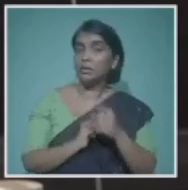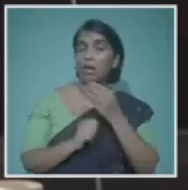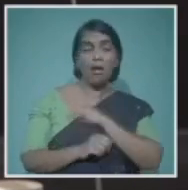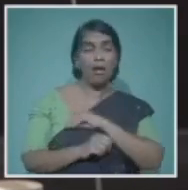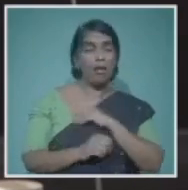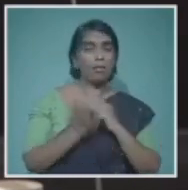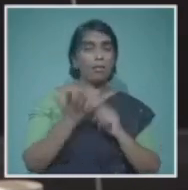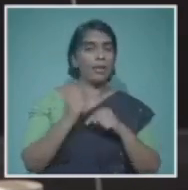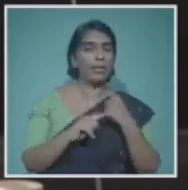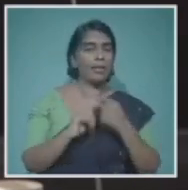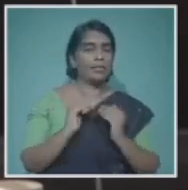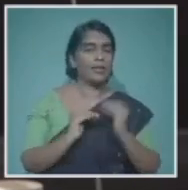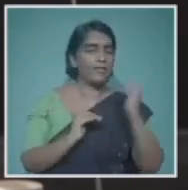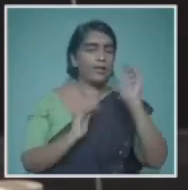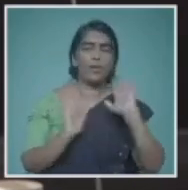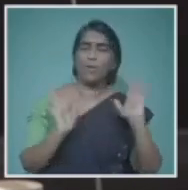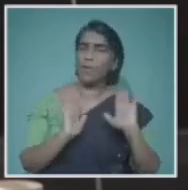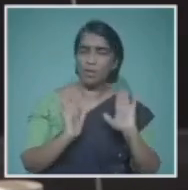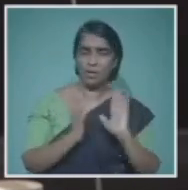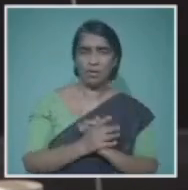ආදායම් බදු ඔච්චර වැඩි කරන්න ඕනෙත් නැහැ.